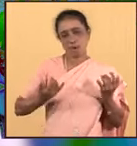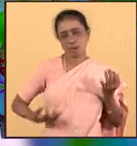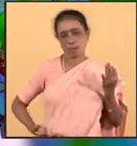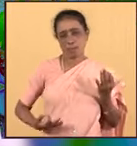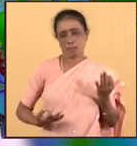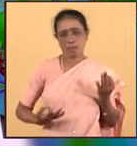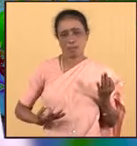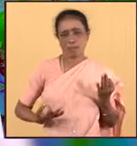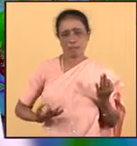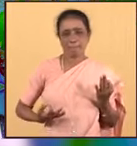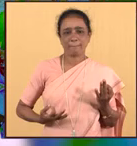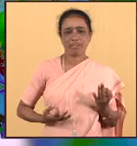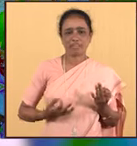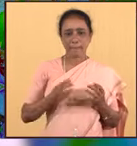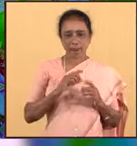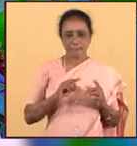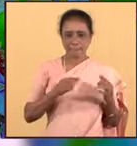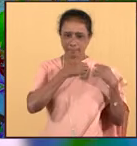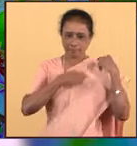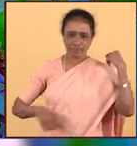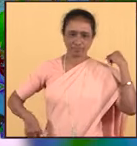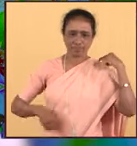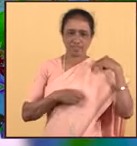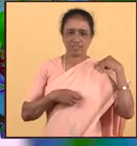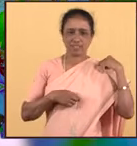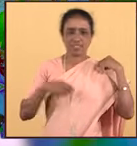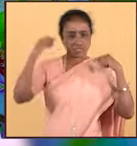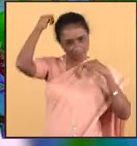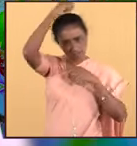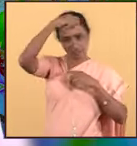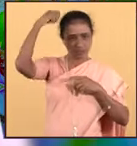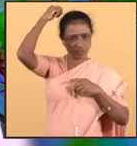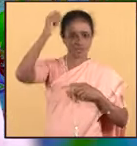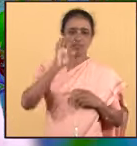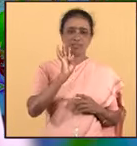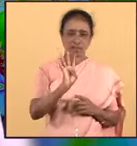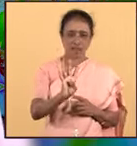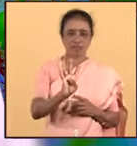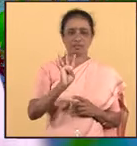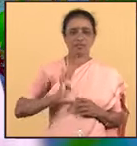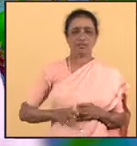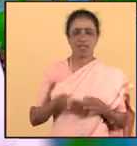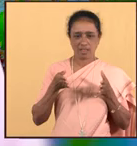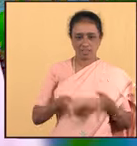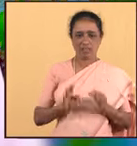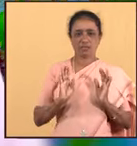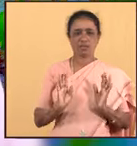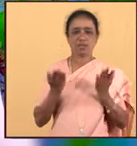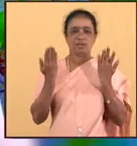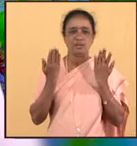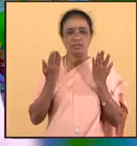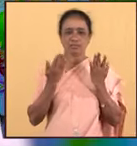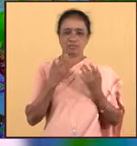பௌத்தம், ஆ சமணம், அப்புறம் சீக்கியம். இந்த நான்கு மதங்களும் இந்தியாவில்